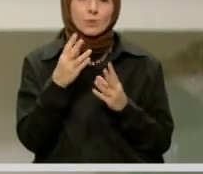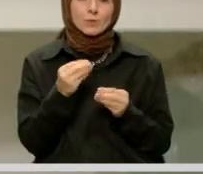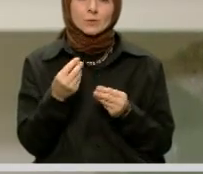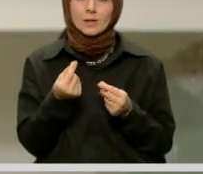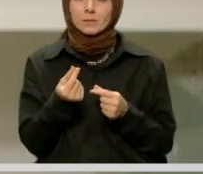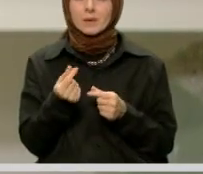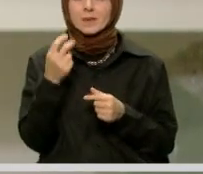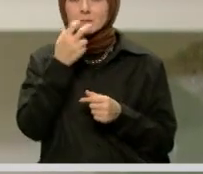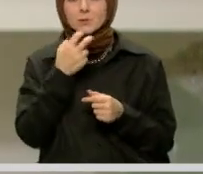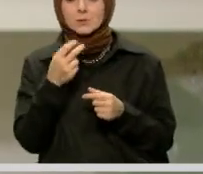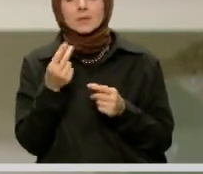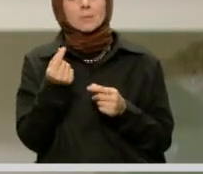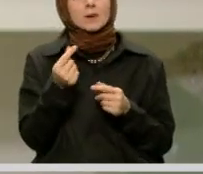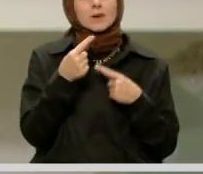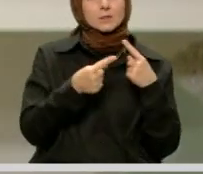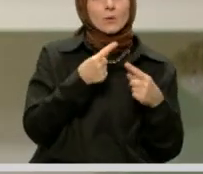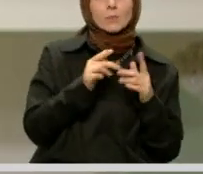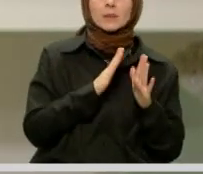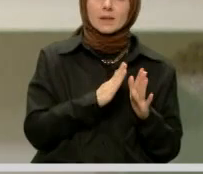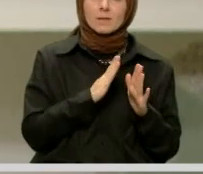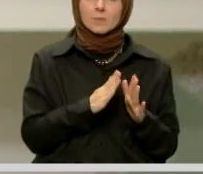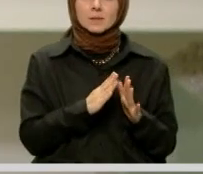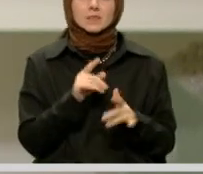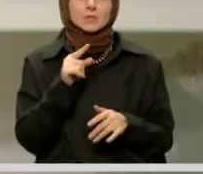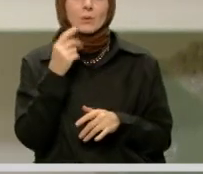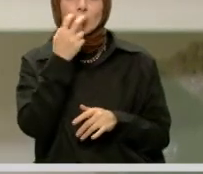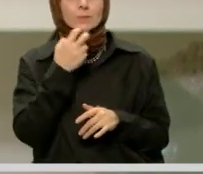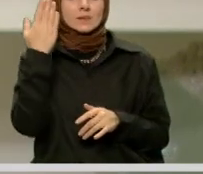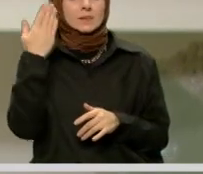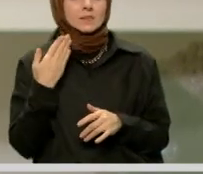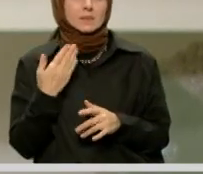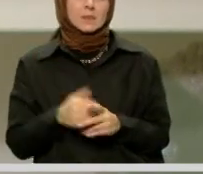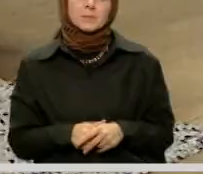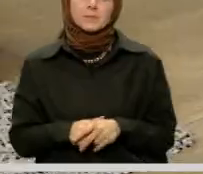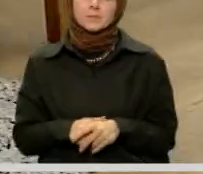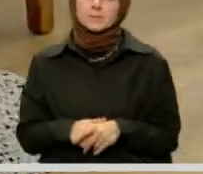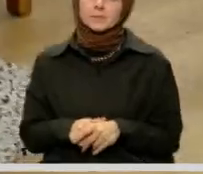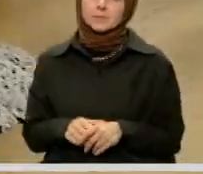biraz biz, biraz güzel eserler. Devam edeceğiz biz o güzel eserin ardından sohbetimize.